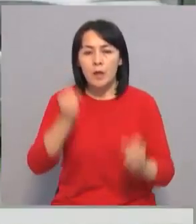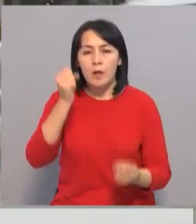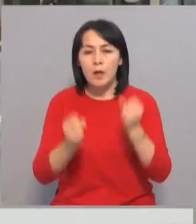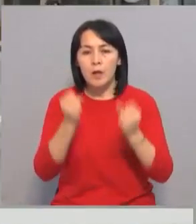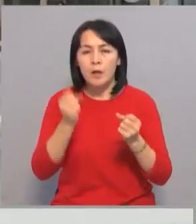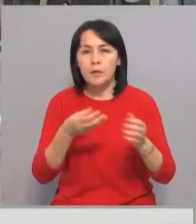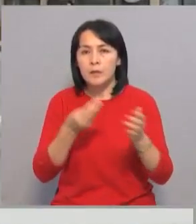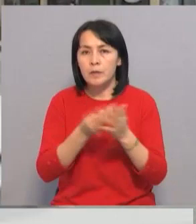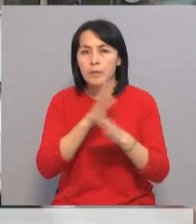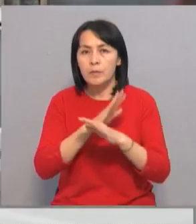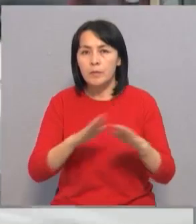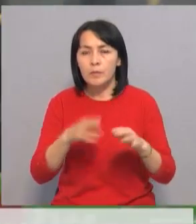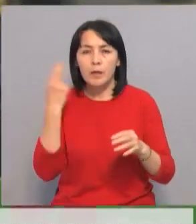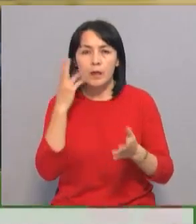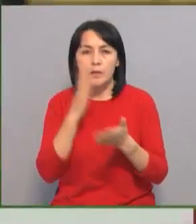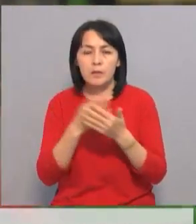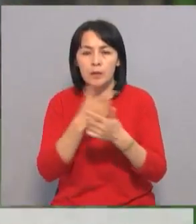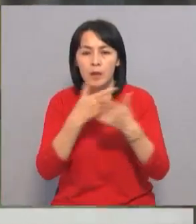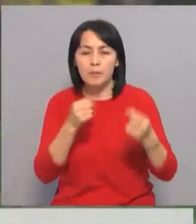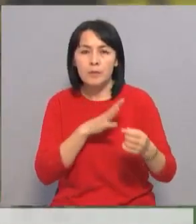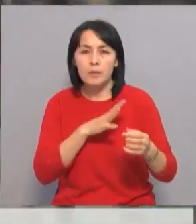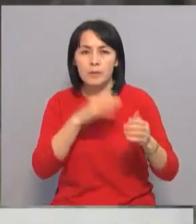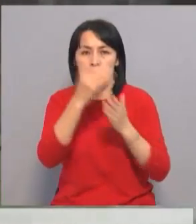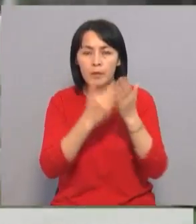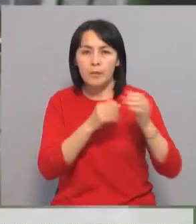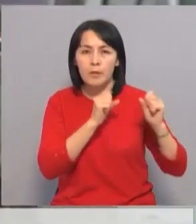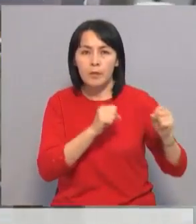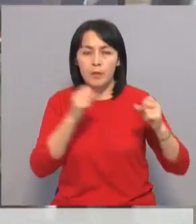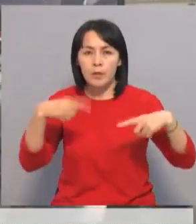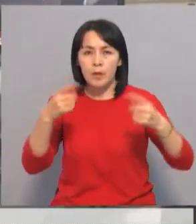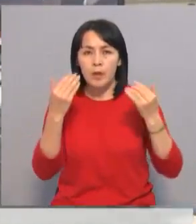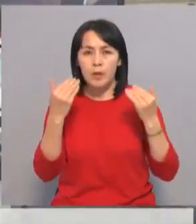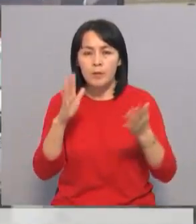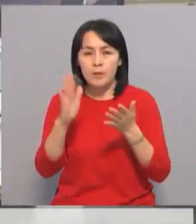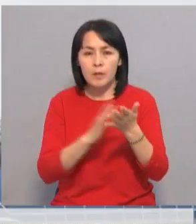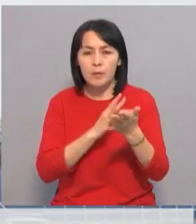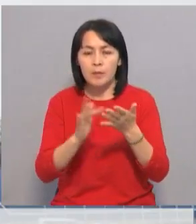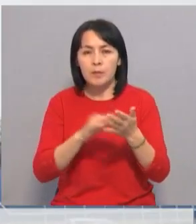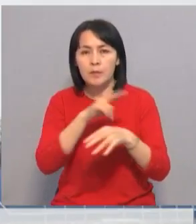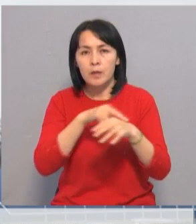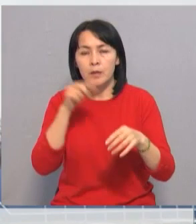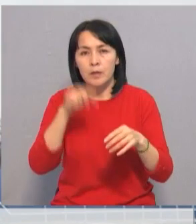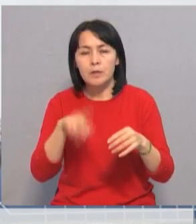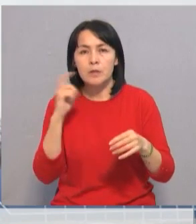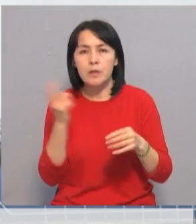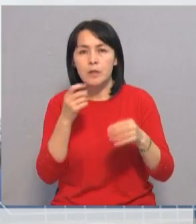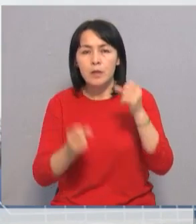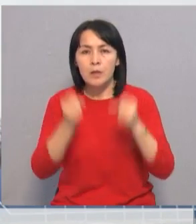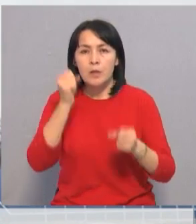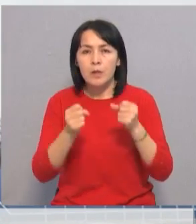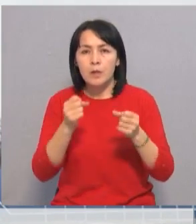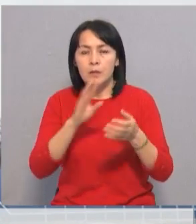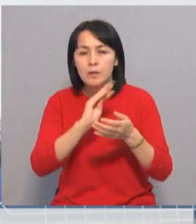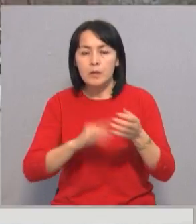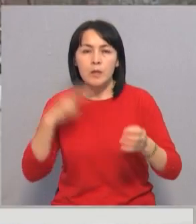с неоплаченными долгами. Информацию выдала программа Хургау, установленная на служебном планшете полицейских. За владелицей Toyota Camry